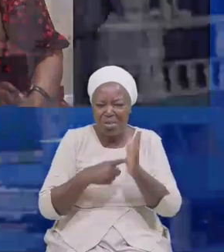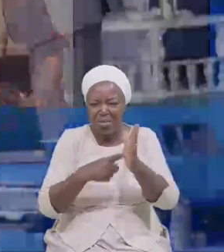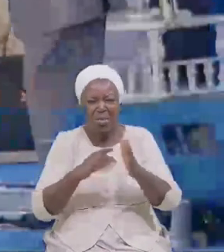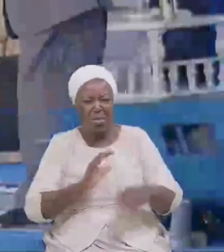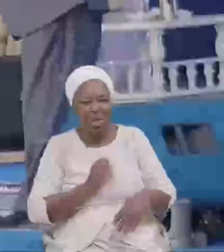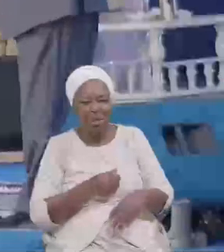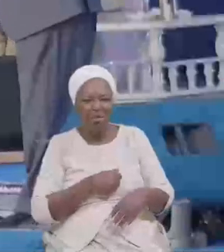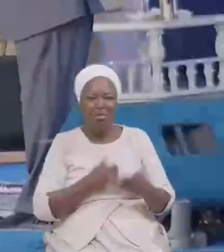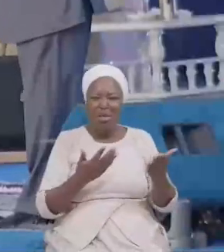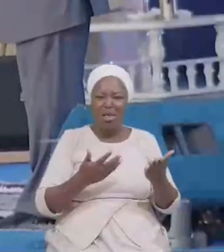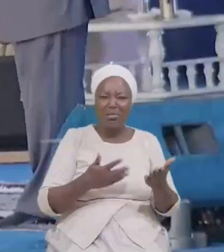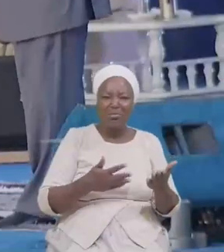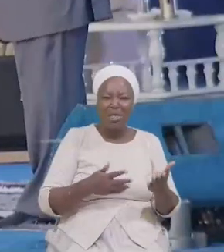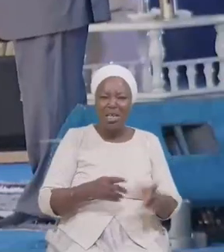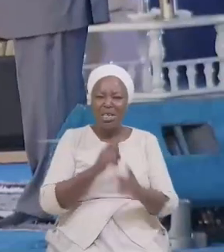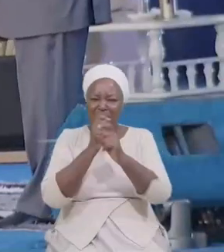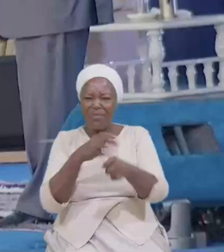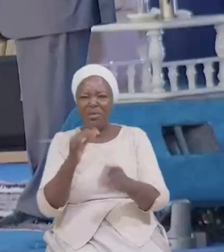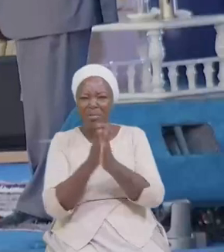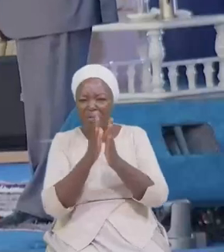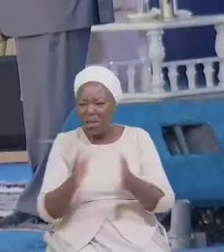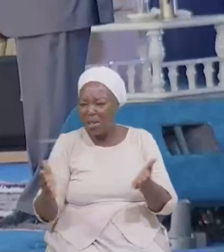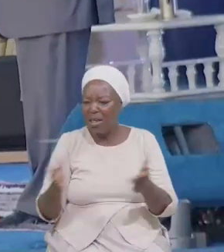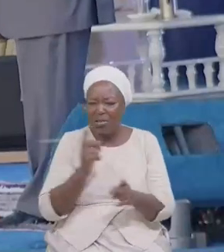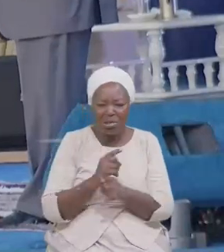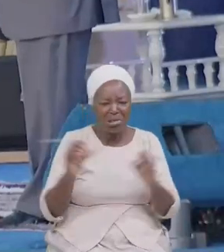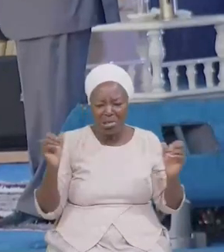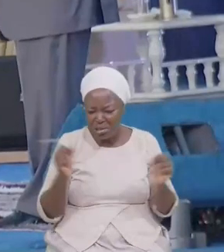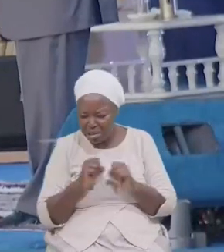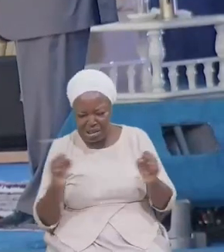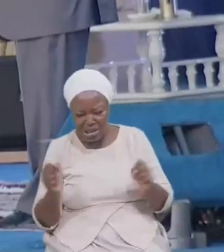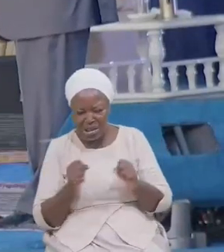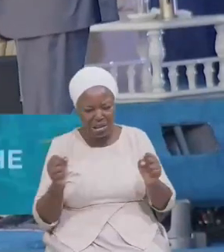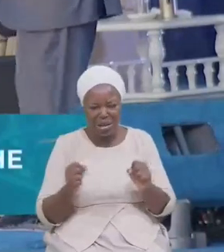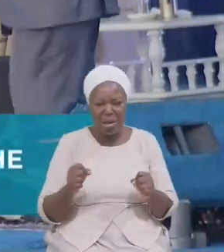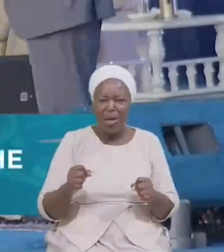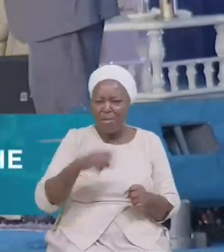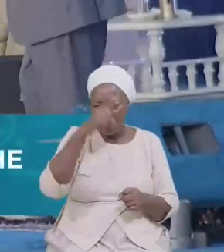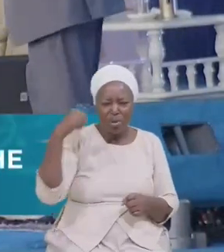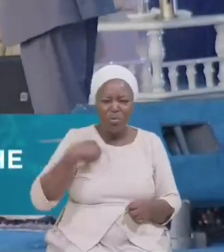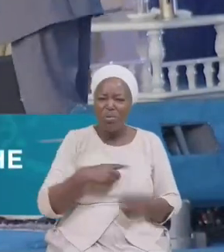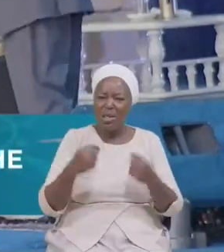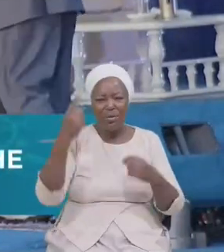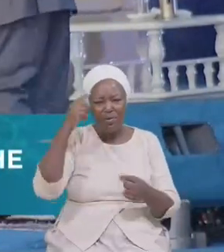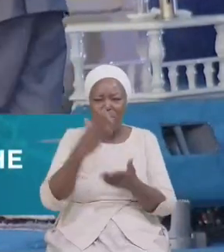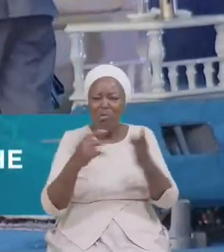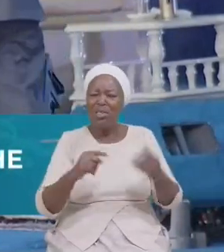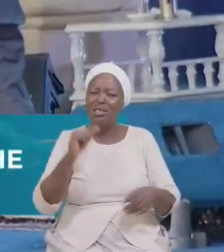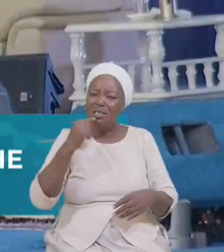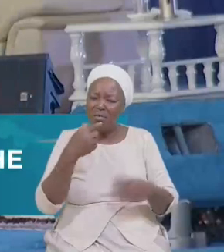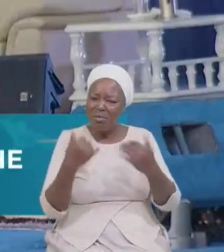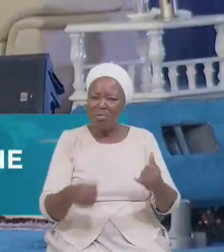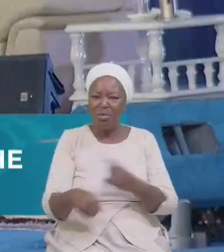quelconque. Nous n'allons pas battre l'air. Nous sommes venus pour être sérieux avec Dieu.